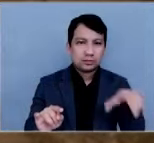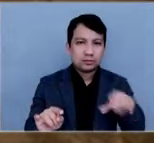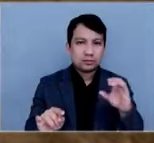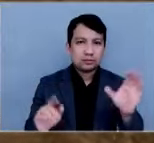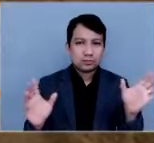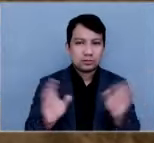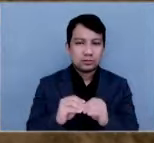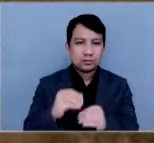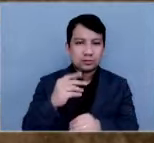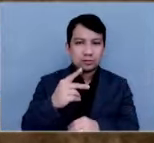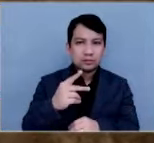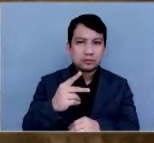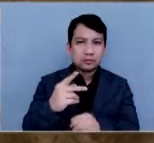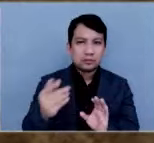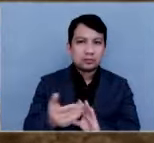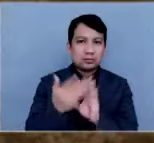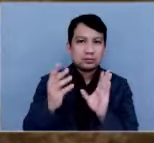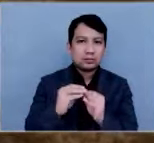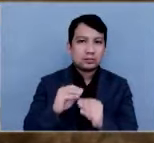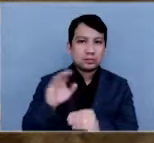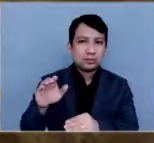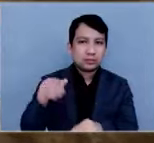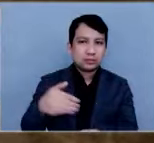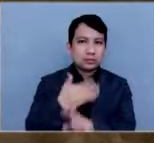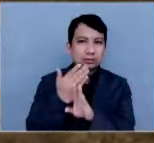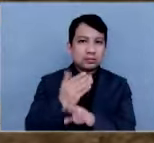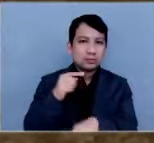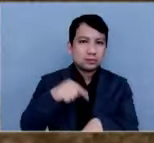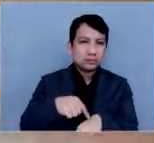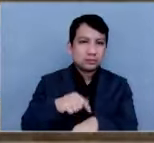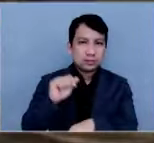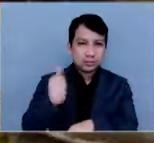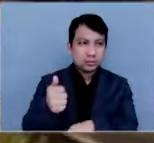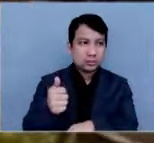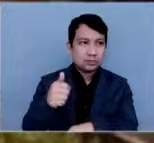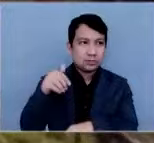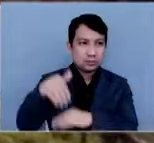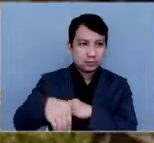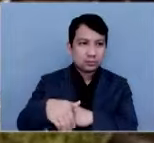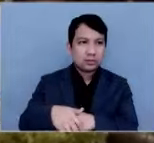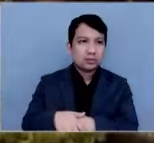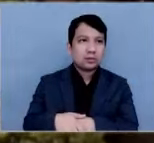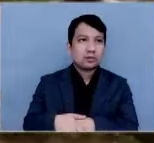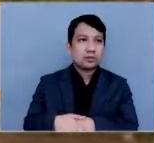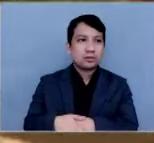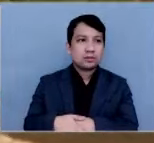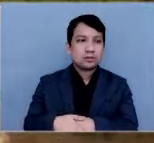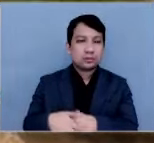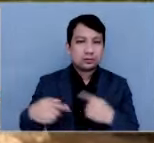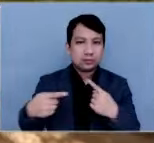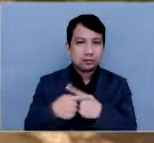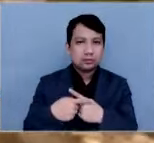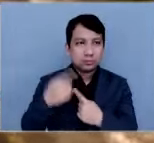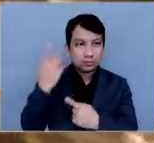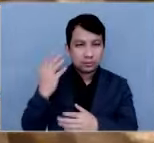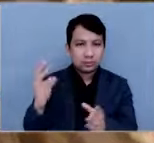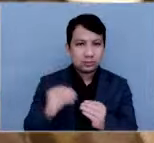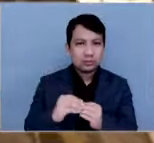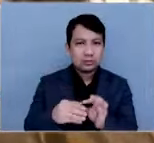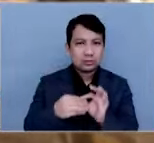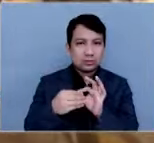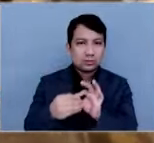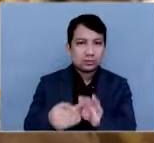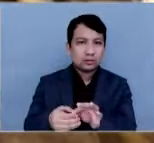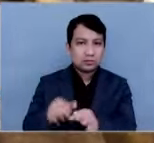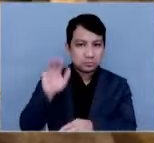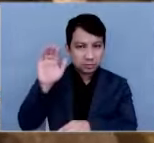ng KOJC compound sa Davao City pasado alas 10 kagabi. Nagkasagutan ang dalawang grupo matapos tawagin